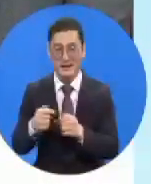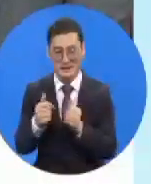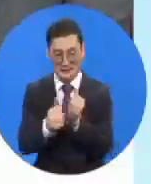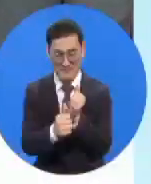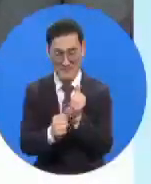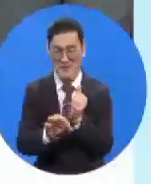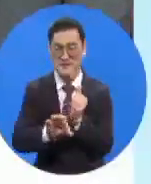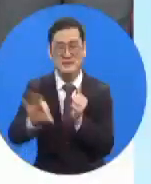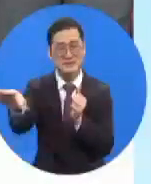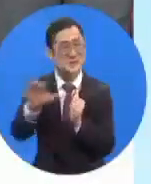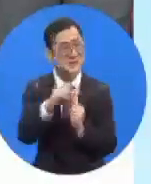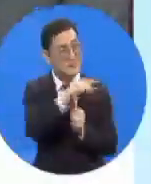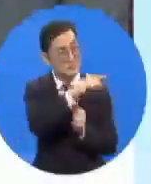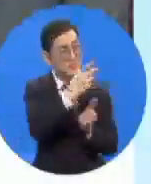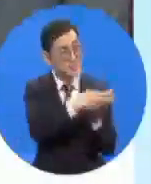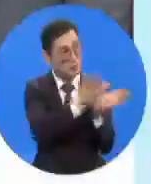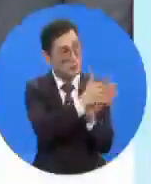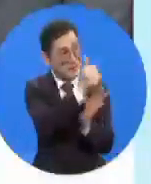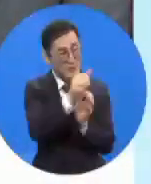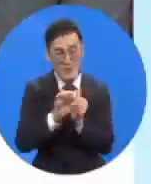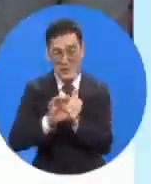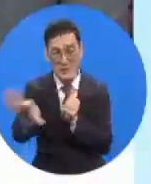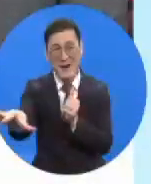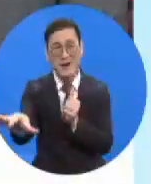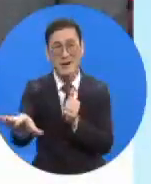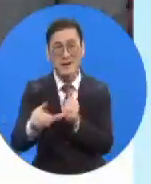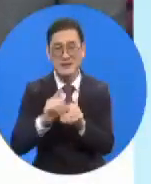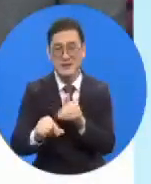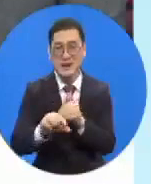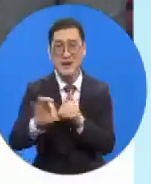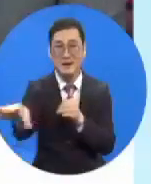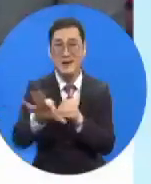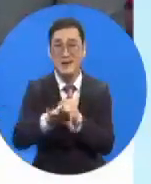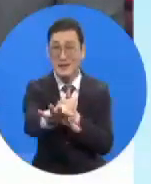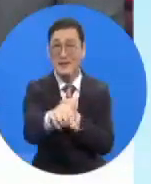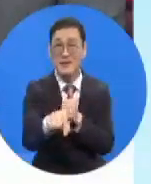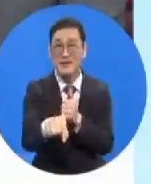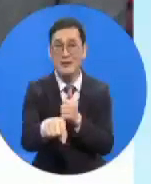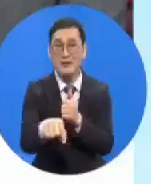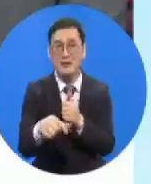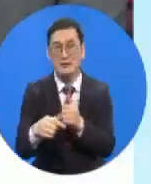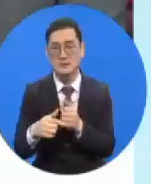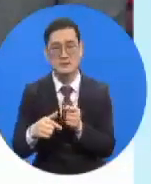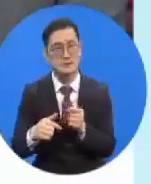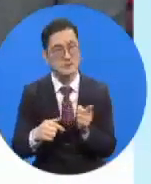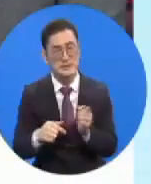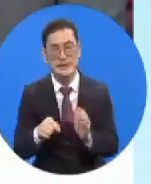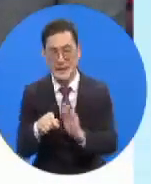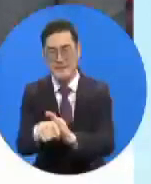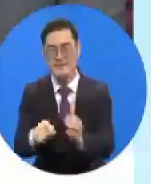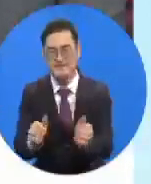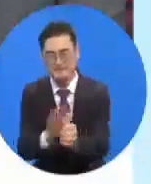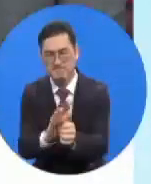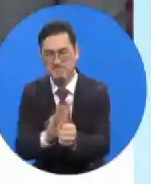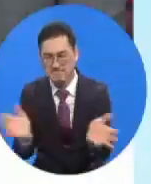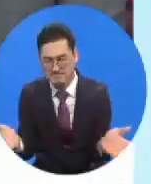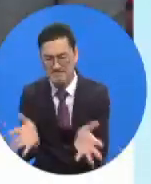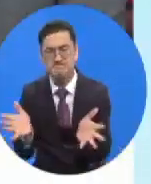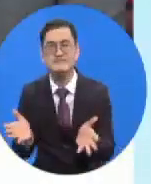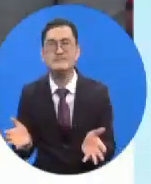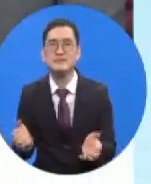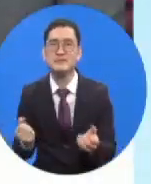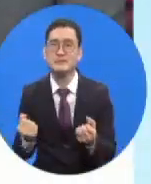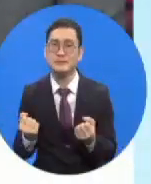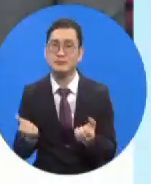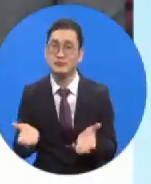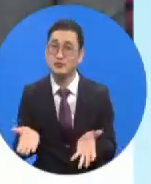표현되지는 그런 분들을 만나서 다시 한번 격려도 하고, 또 본인이 어떤 이런 상황에서도 꿋꿋하게 본인의 업무를 수행하겠다고 하는